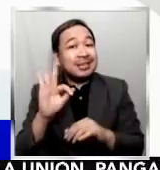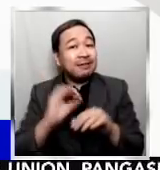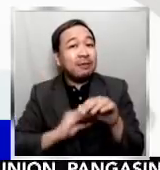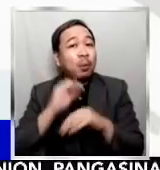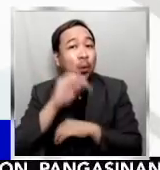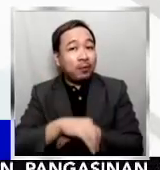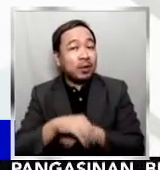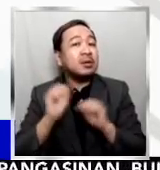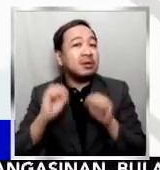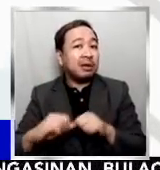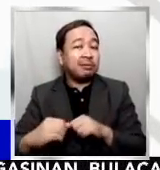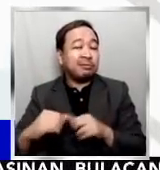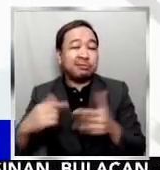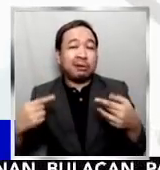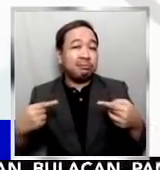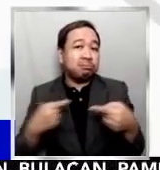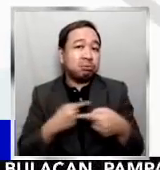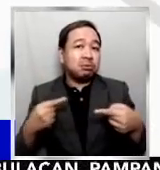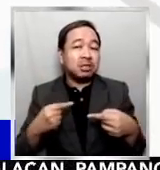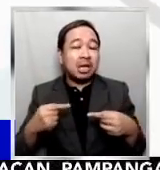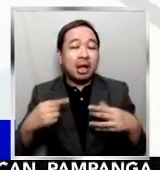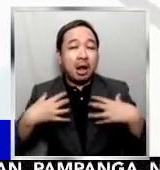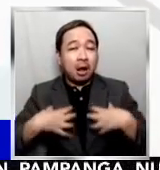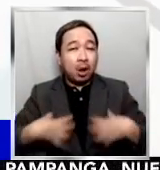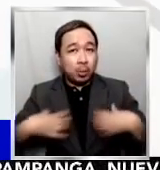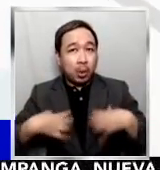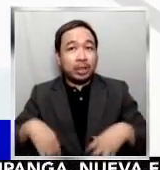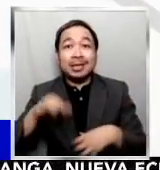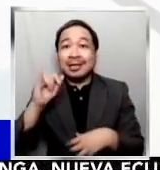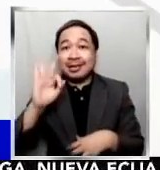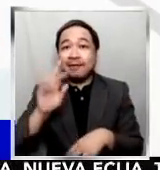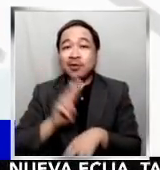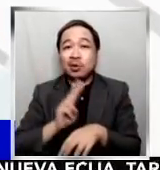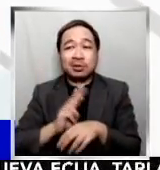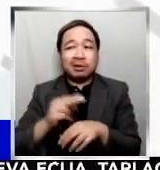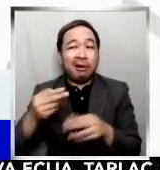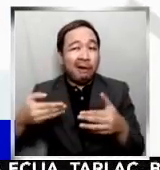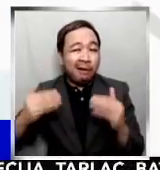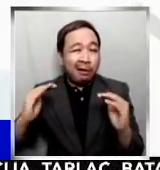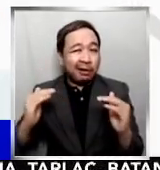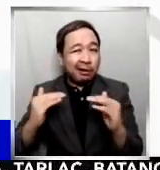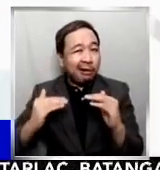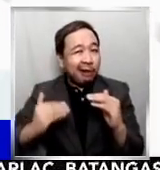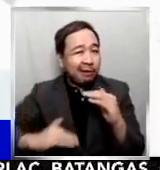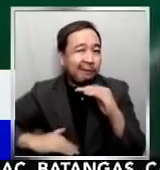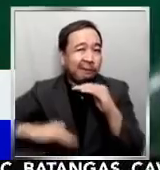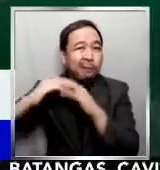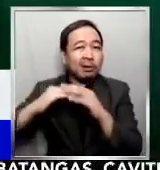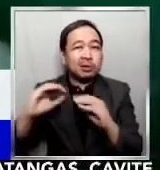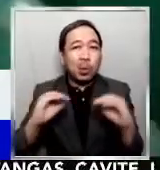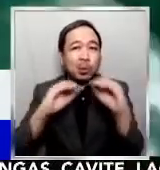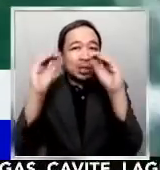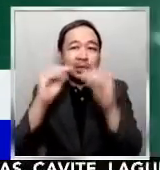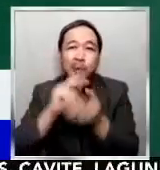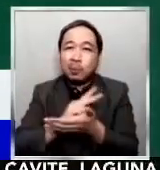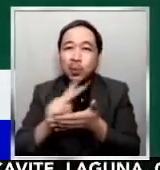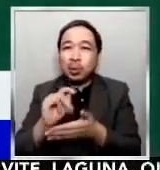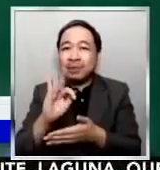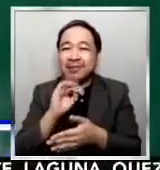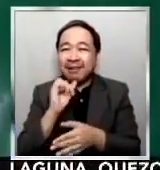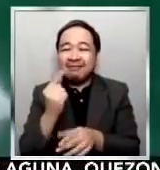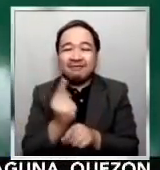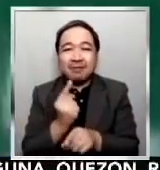baga pag gumagamit tayo ng high concentration oxygen or ng pure oxygen ng hindi tama. Ian Cruz,